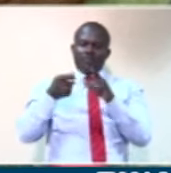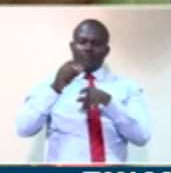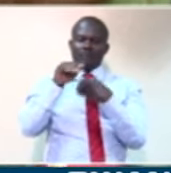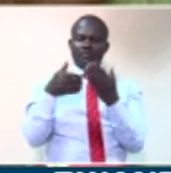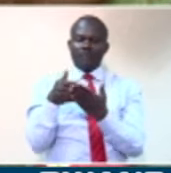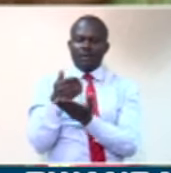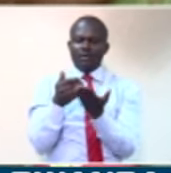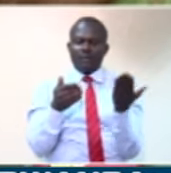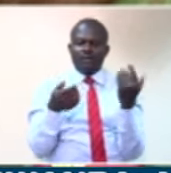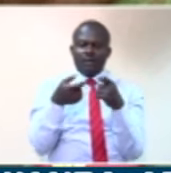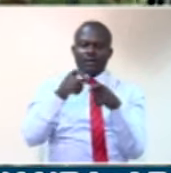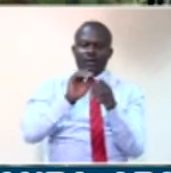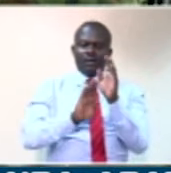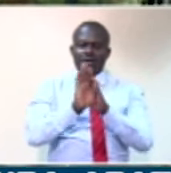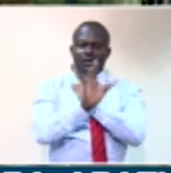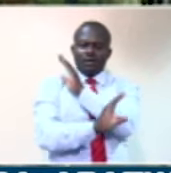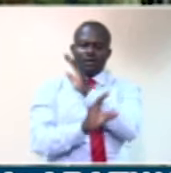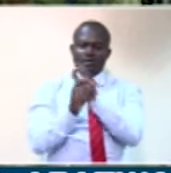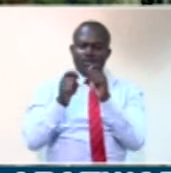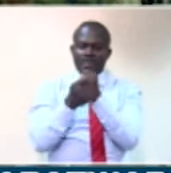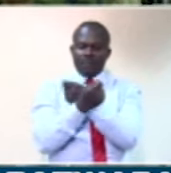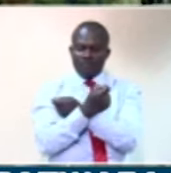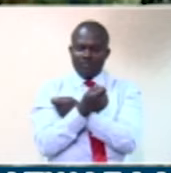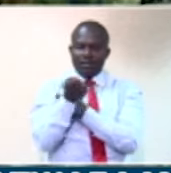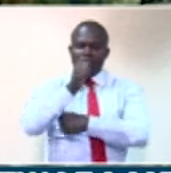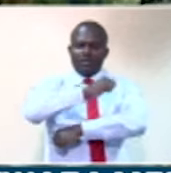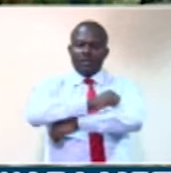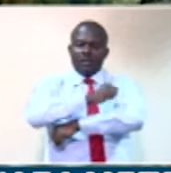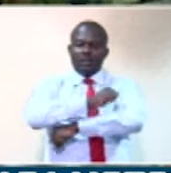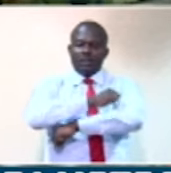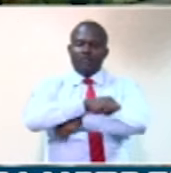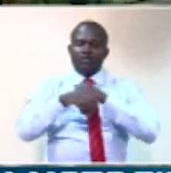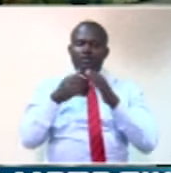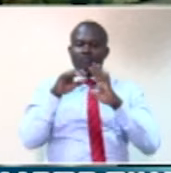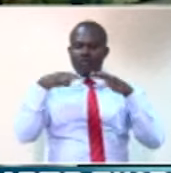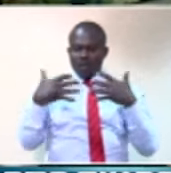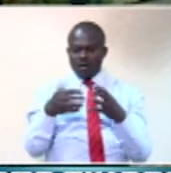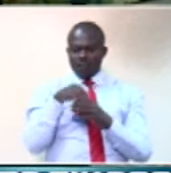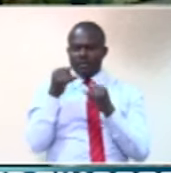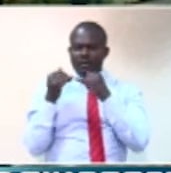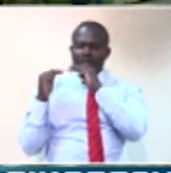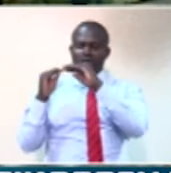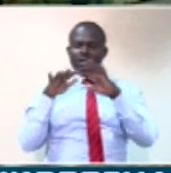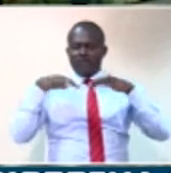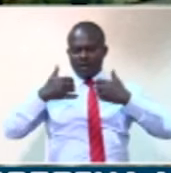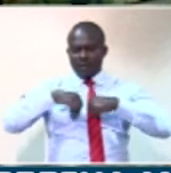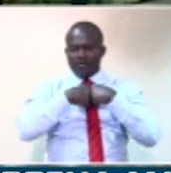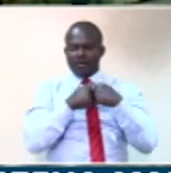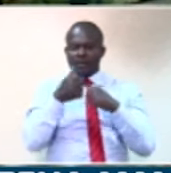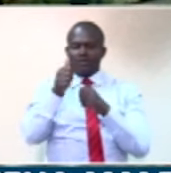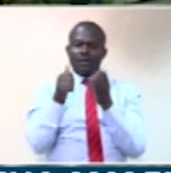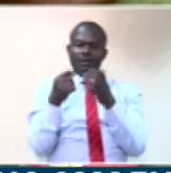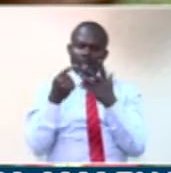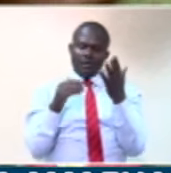ry'igihugu rikagenda rihinduka. Ese iri shuri rihagaze rite mu ruhando mpuzamahanga, ribasha gute guhangana n'ibyo